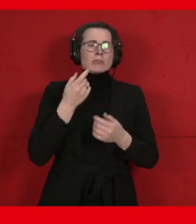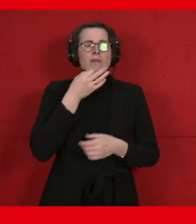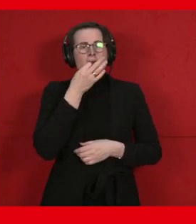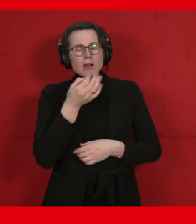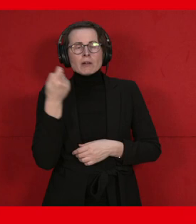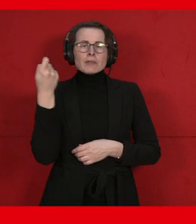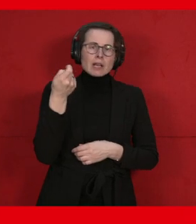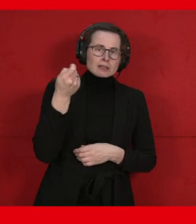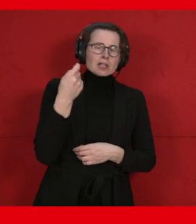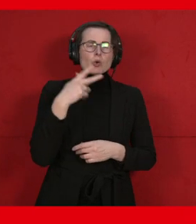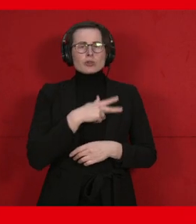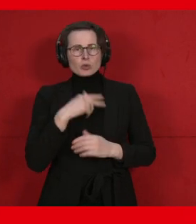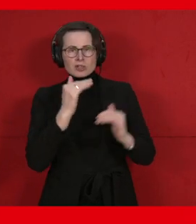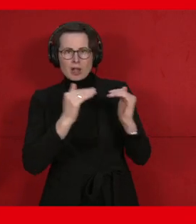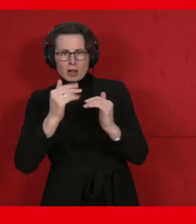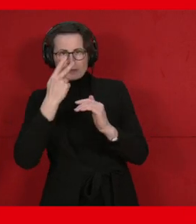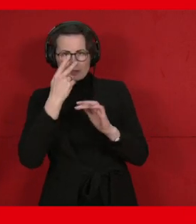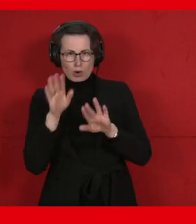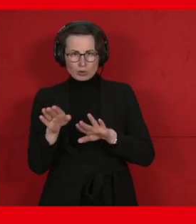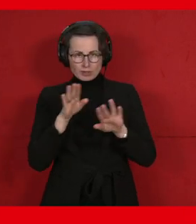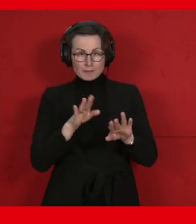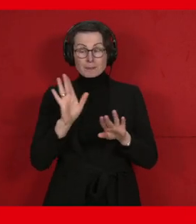soziale Ausgestaltung, glaube ich, müssen wir die